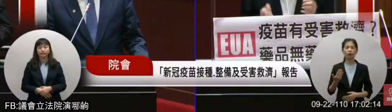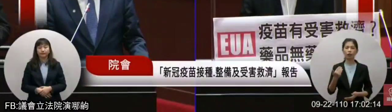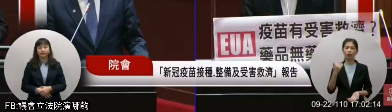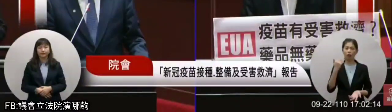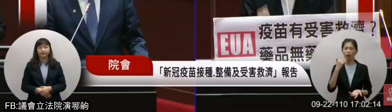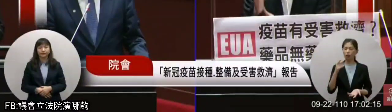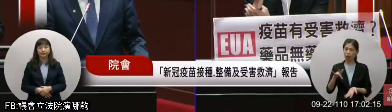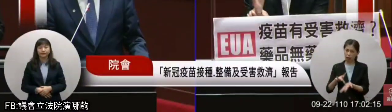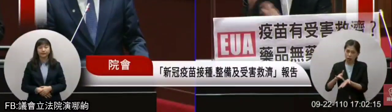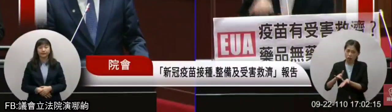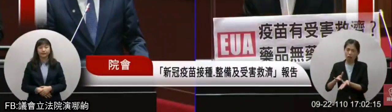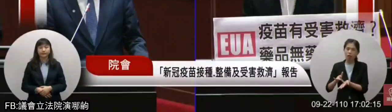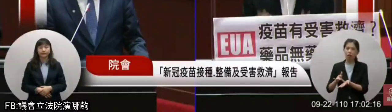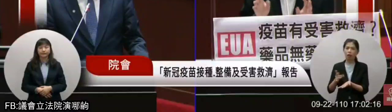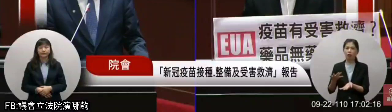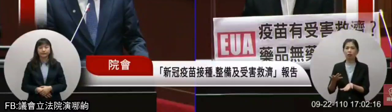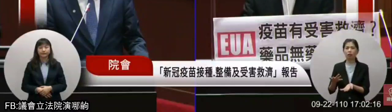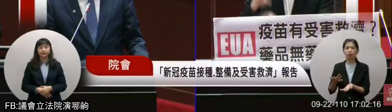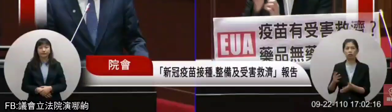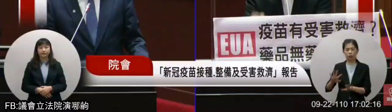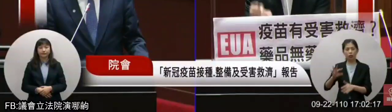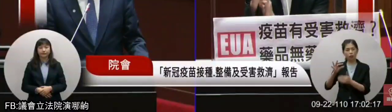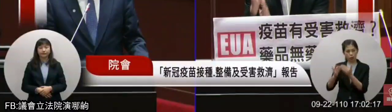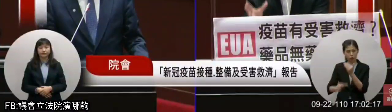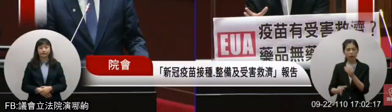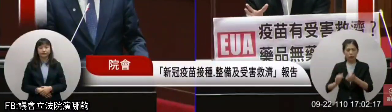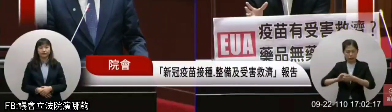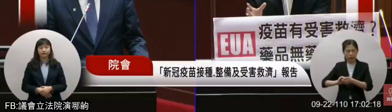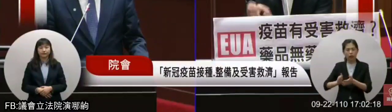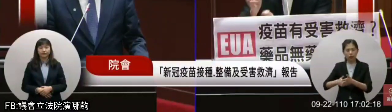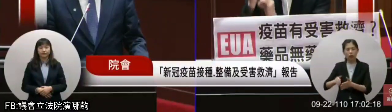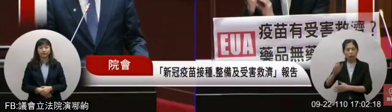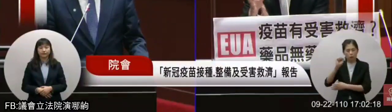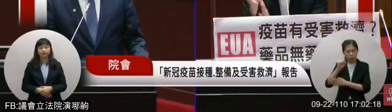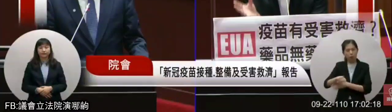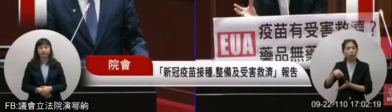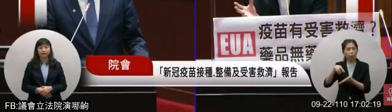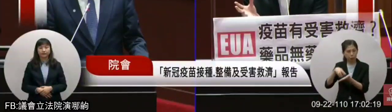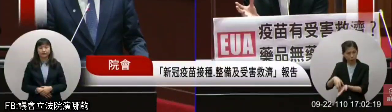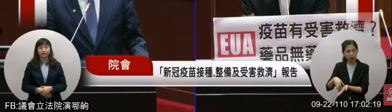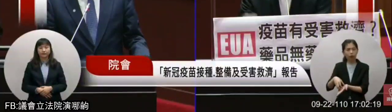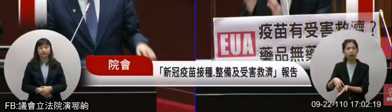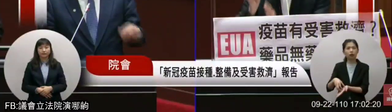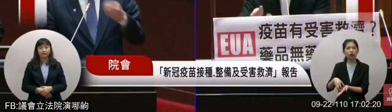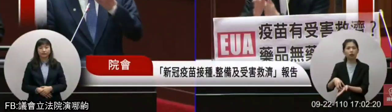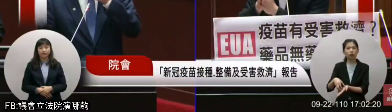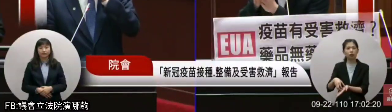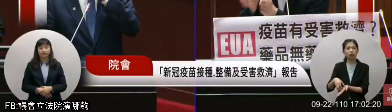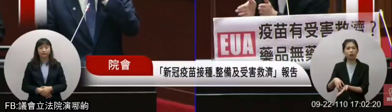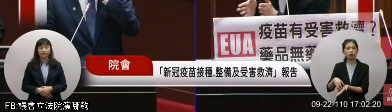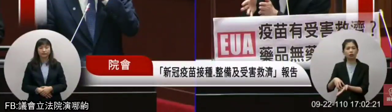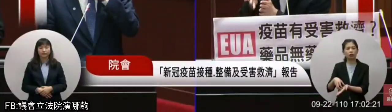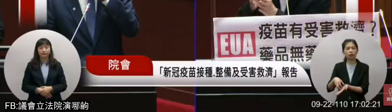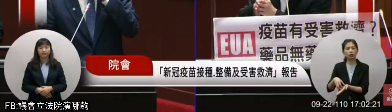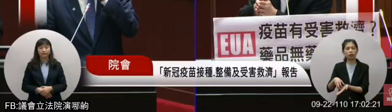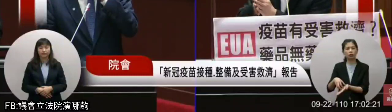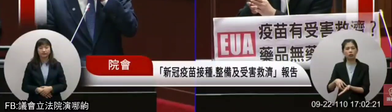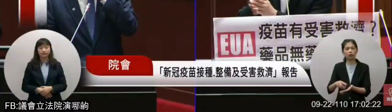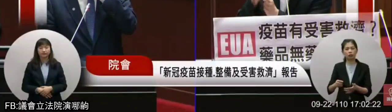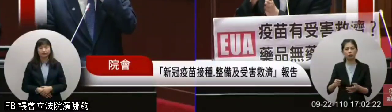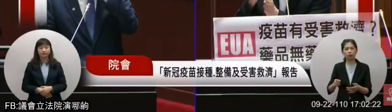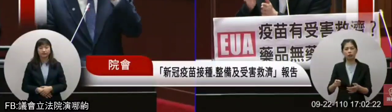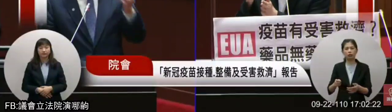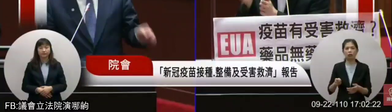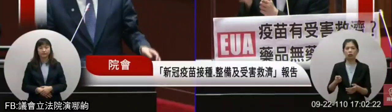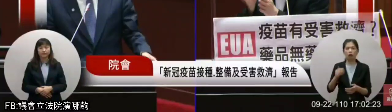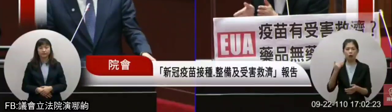因为药物一定要，目前的法律是一定要有许可，药物许可证，它才会连接到这个